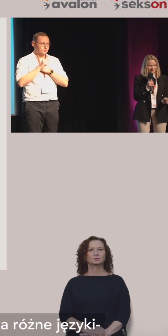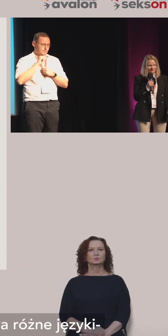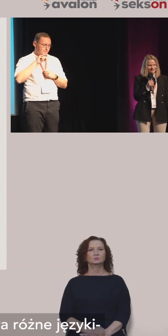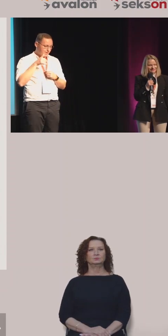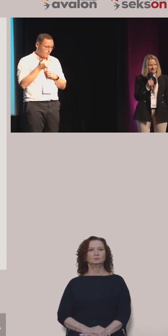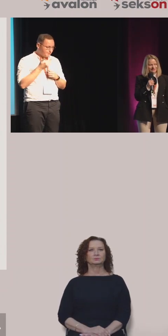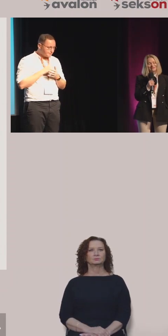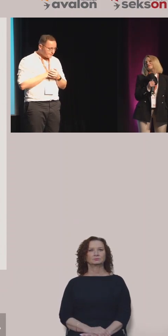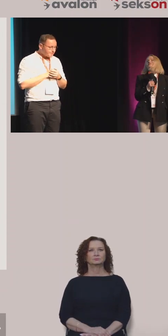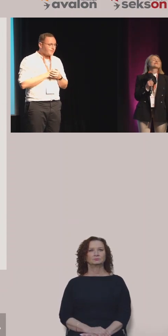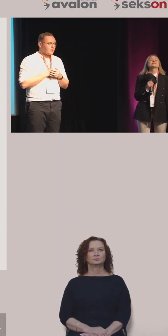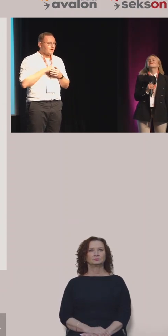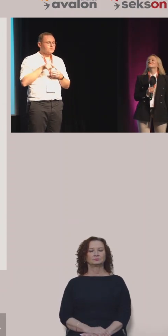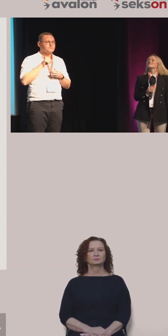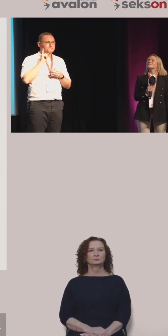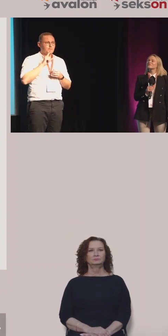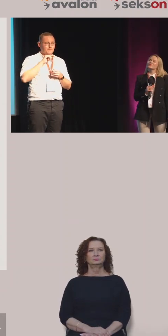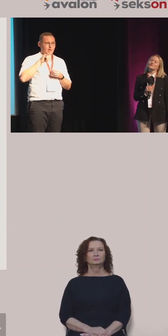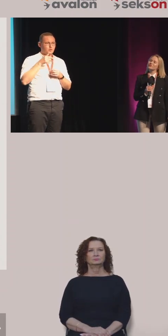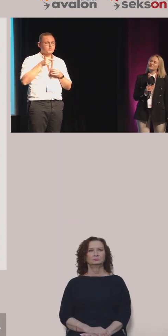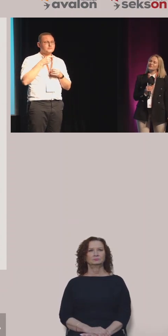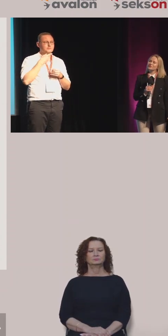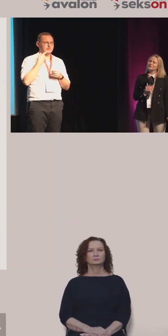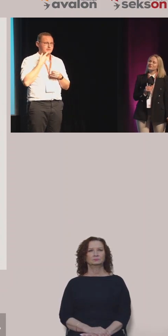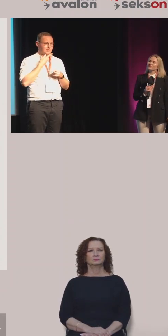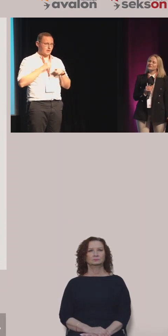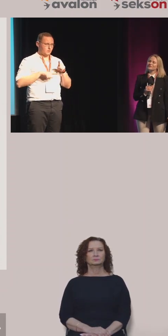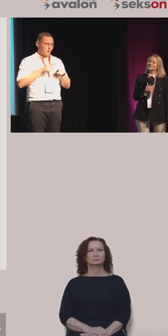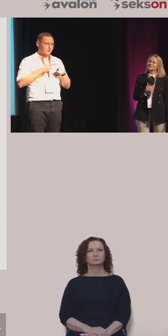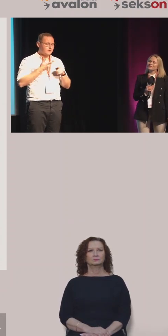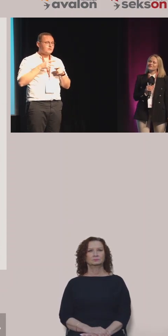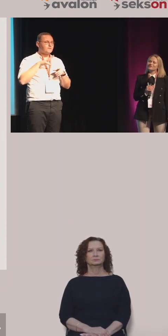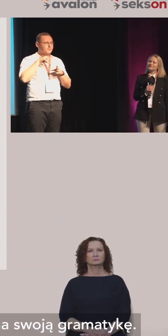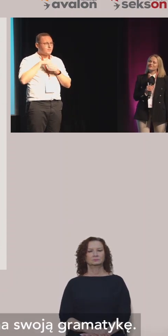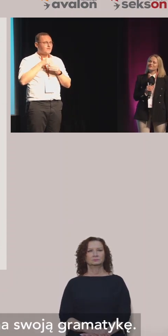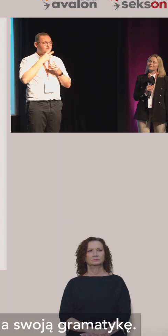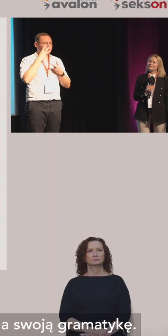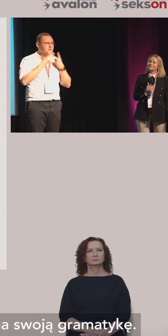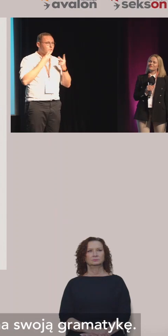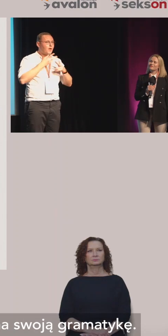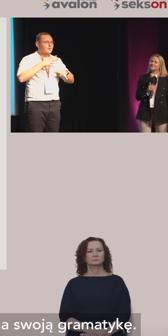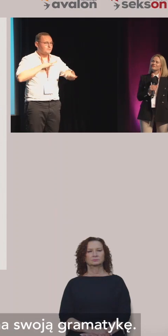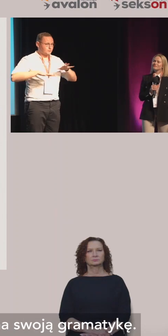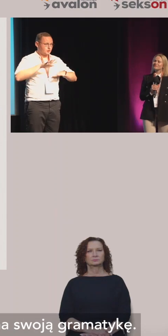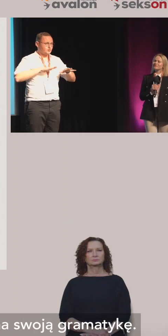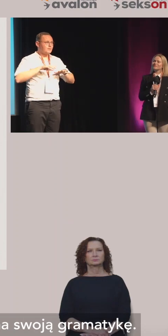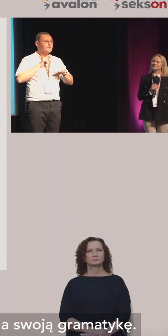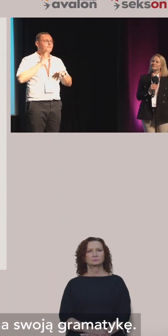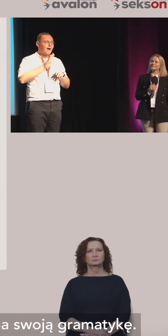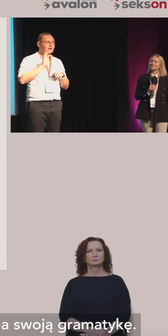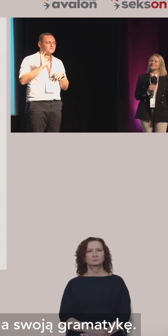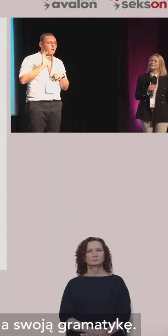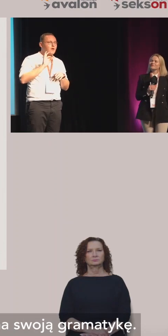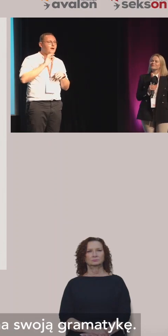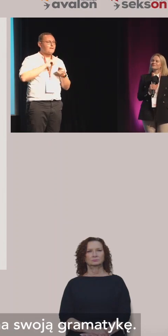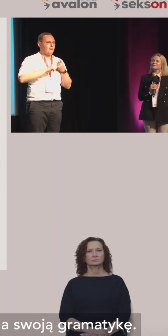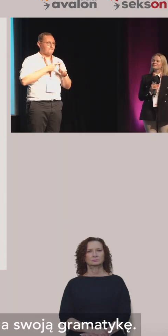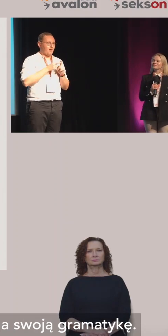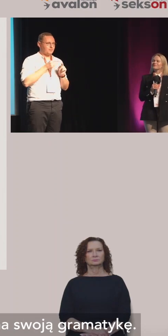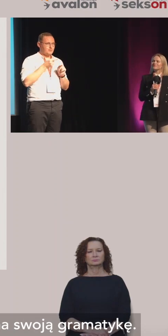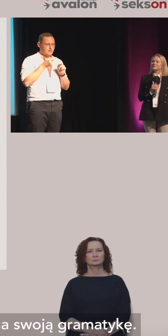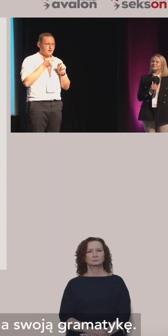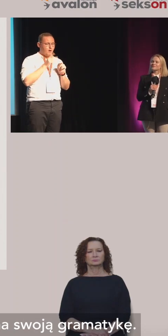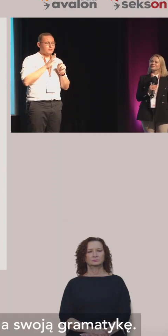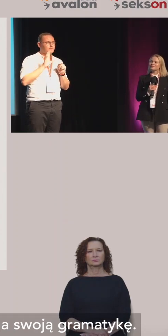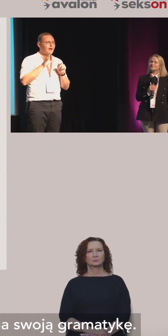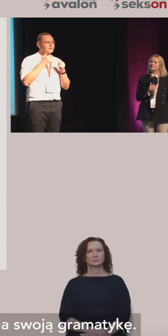dwa różne języki. Język polski i polski język migowy, czyli PJM. PJM jest naturalnym językiem wizualno-przestrzennym, który